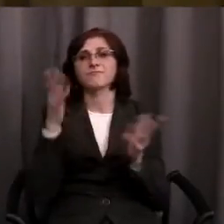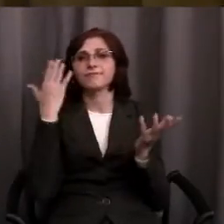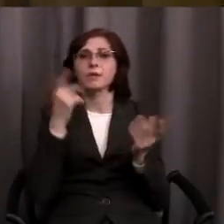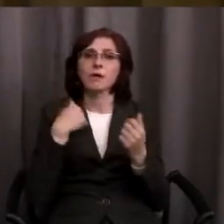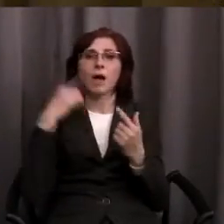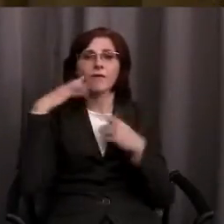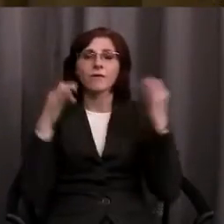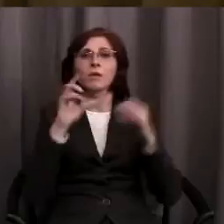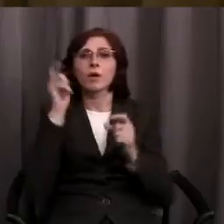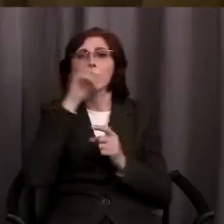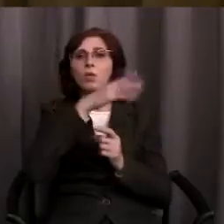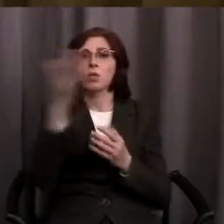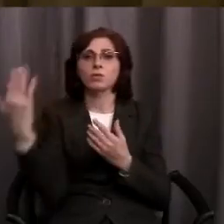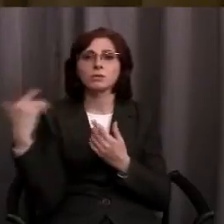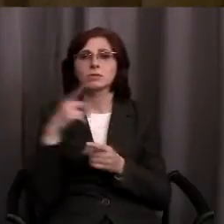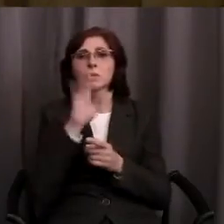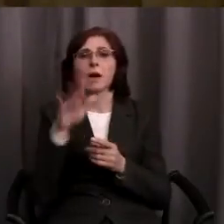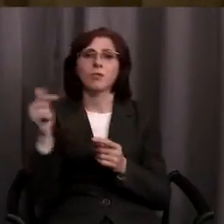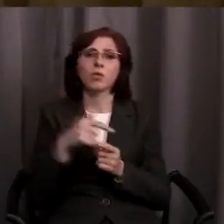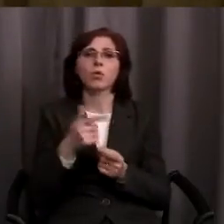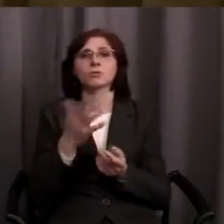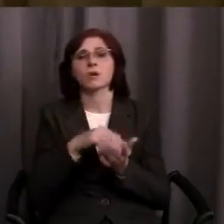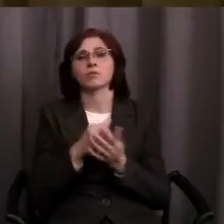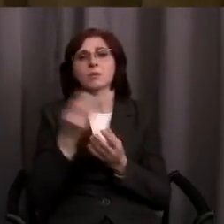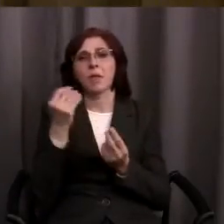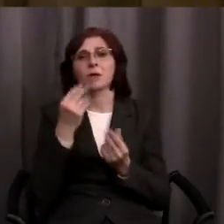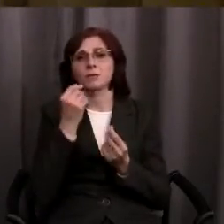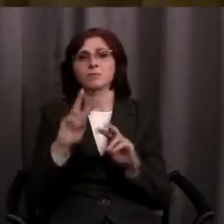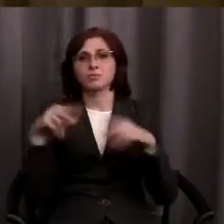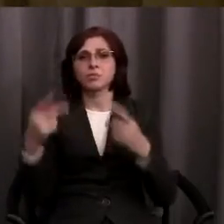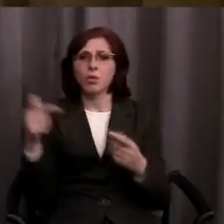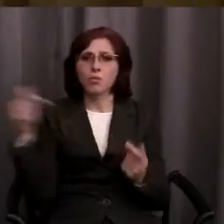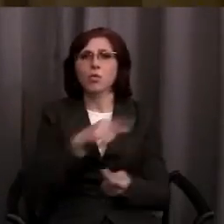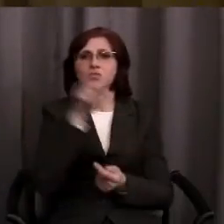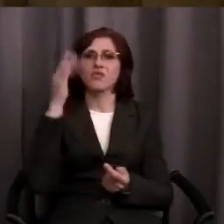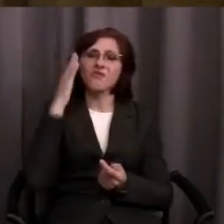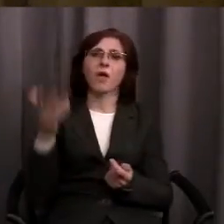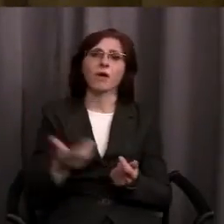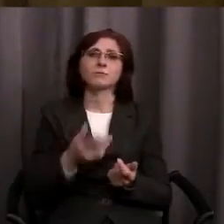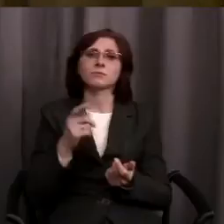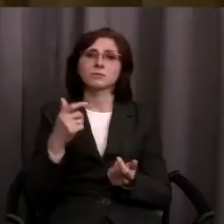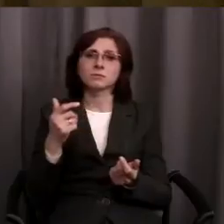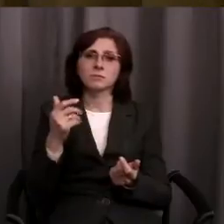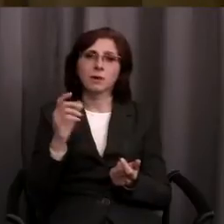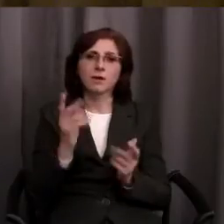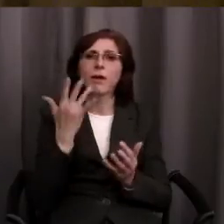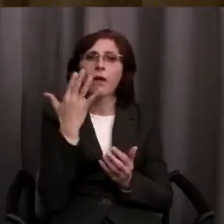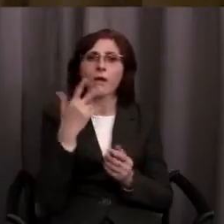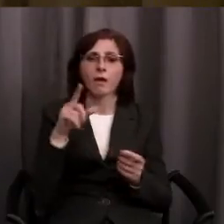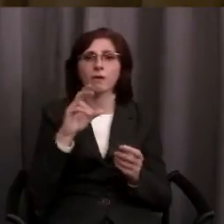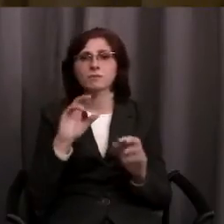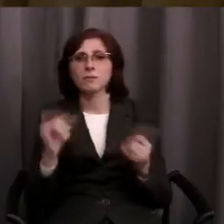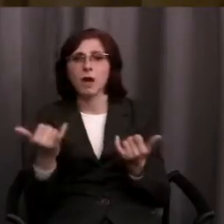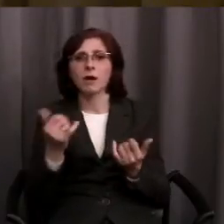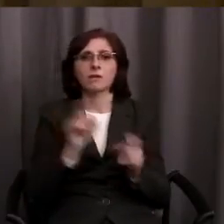się, że decydenci, którzy no, muszą na to jakieś środki przeznaczyć, to powinni w pierwszej kolejności chcieć wiedzieć, ile